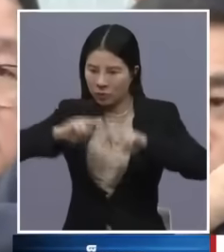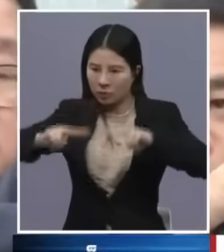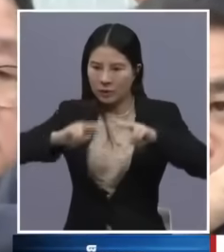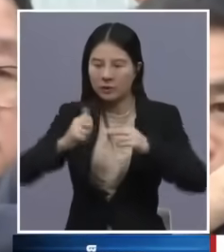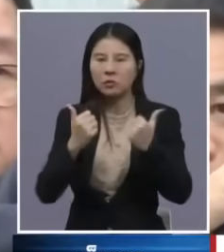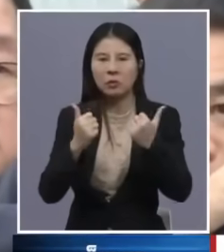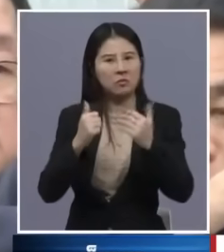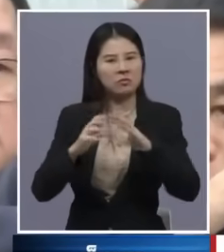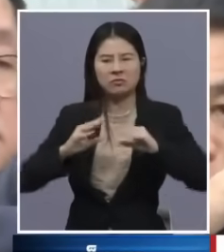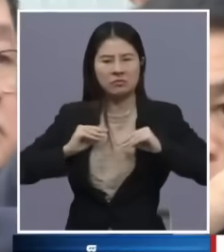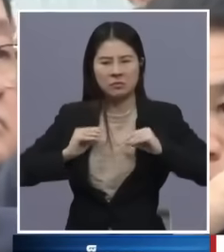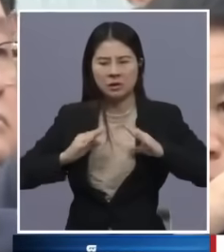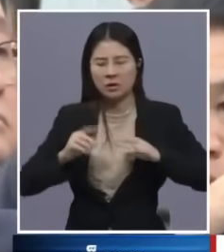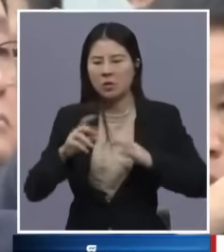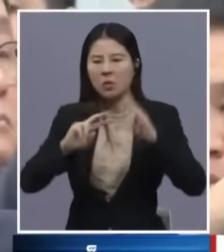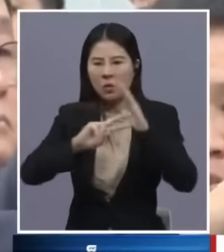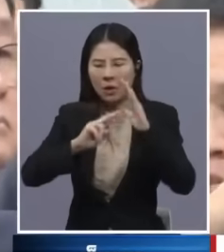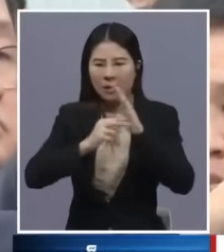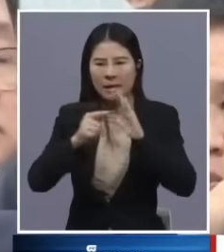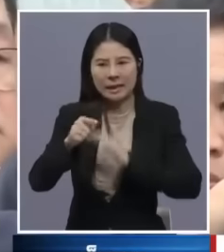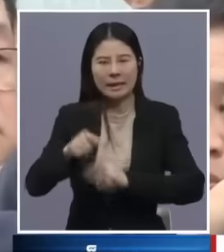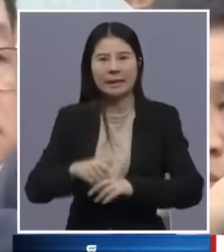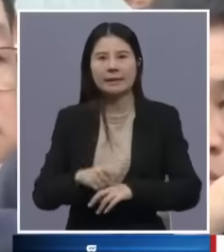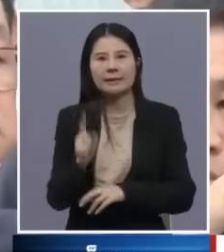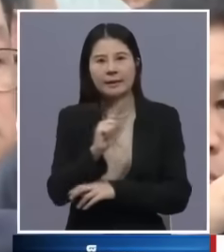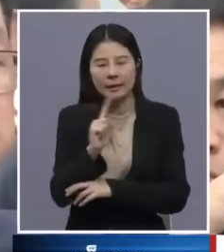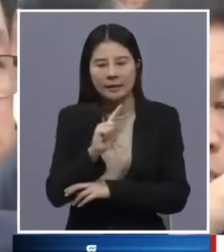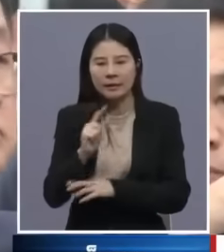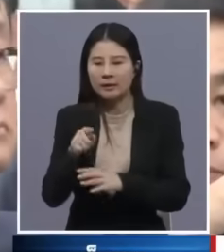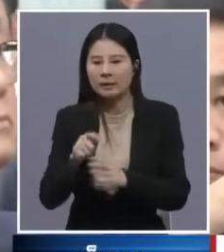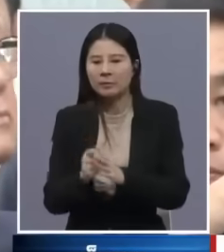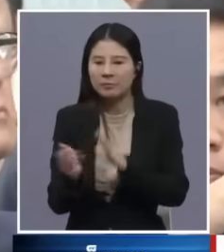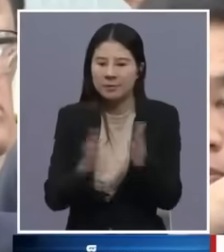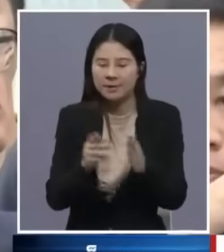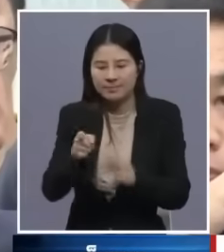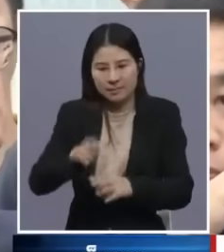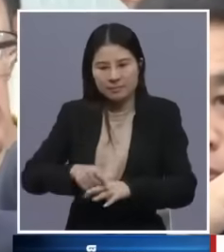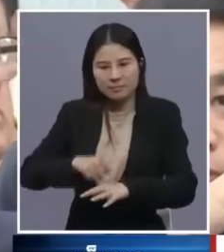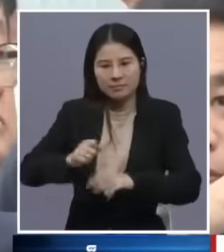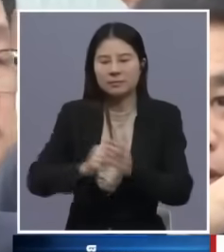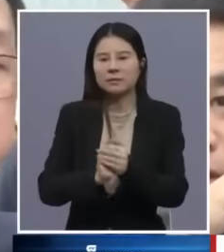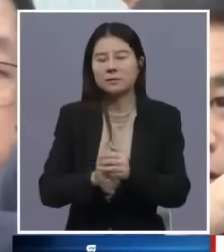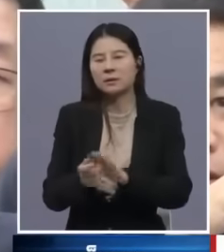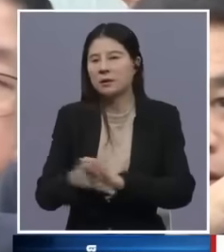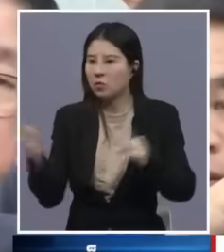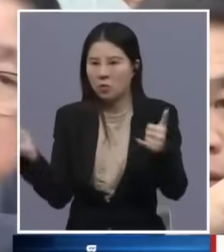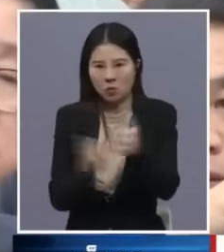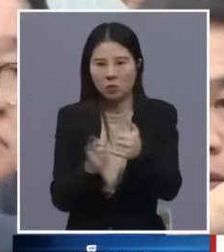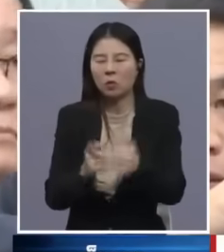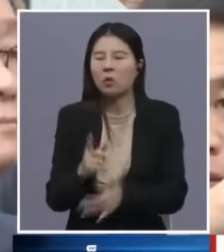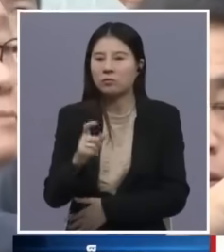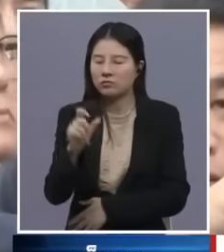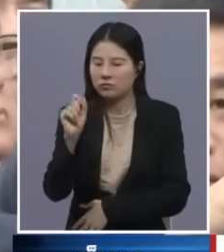ไม่ได้นะฮะเป็นการท้าทายเป็นอะไรที่ตนรับไม่ได้บอกว่าต้องไปจัดการให้เด็ดขาดต้องสาวให้ถึงตัวคนทำ